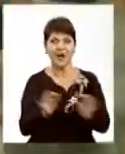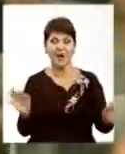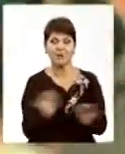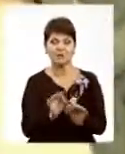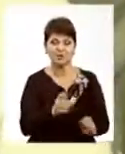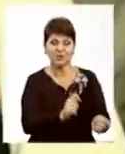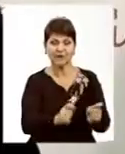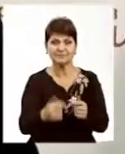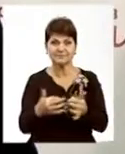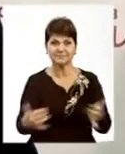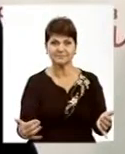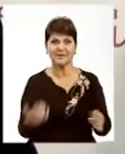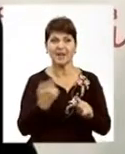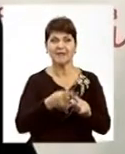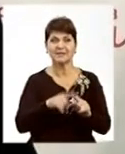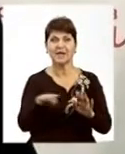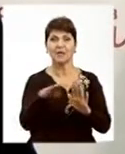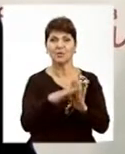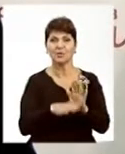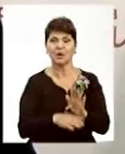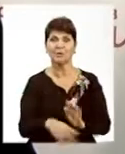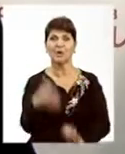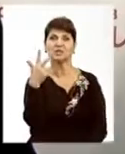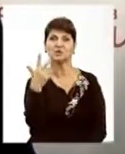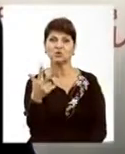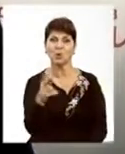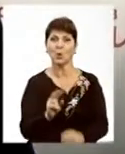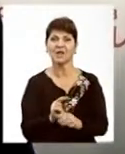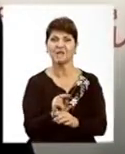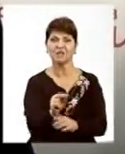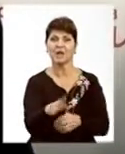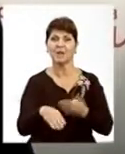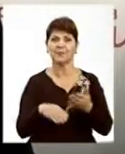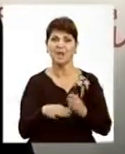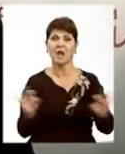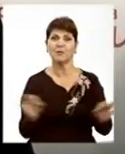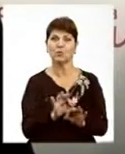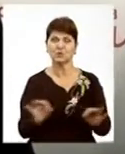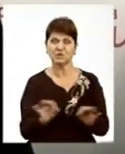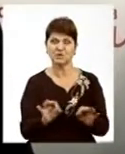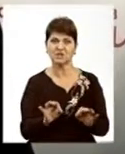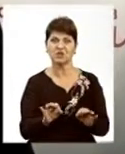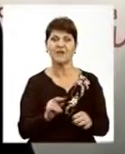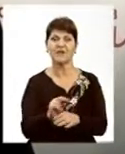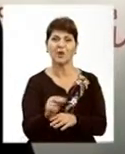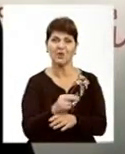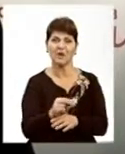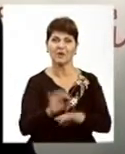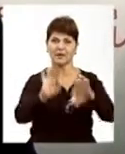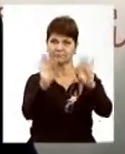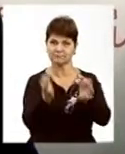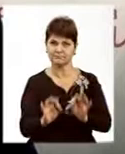музичних інструментах. Це програма з трьох навчальних предметів – музичне виховання, ритміка і образотворче